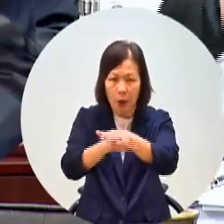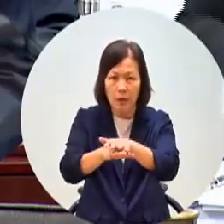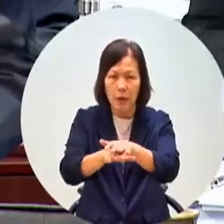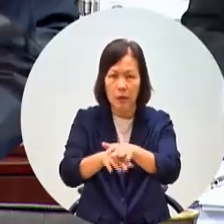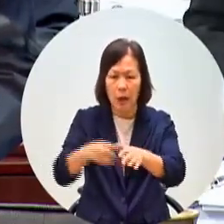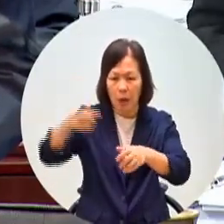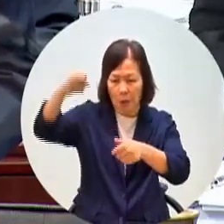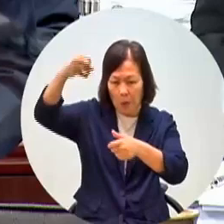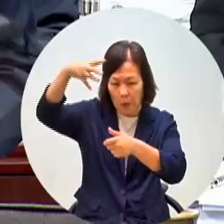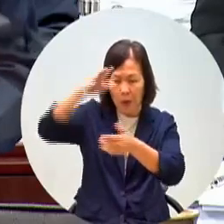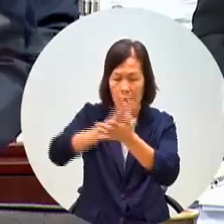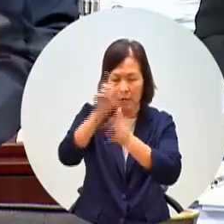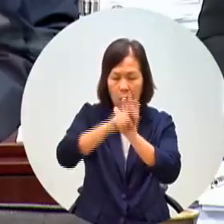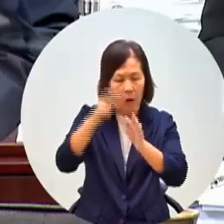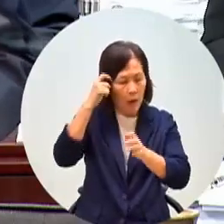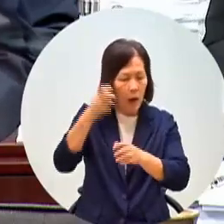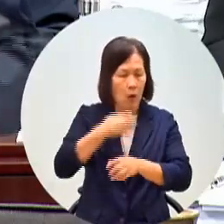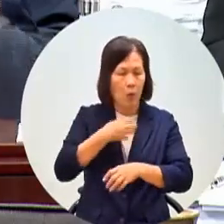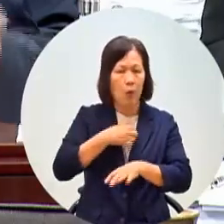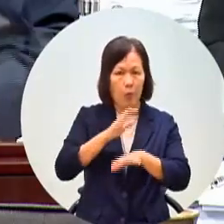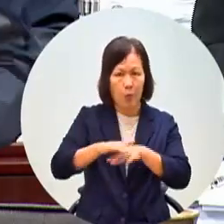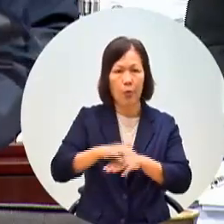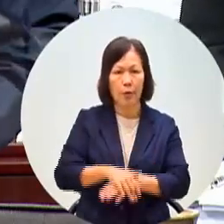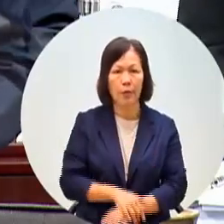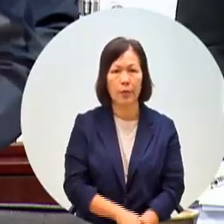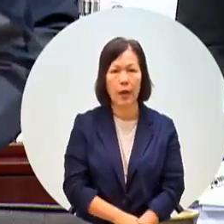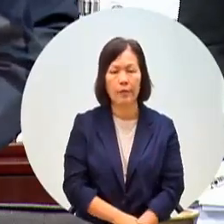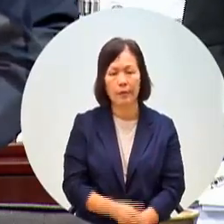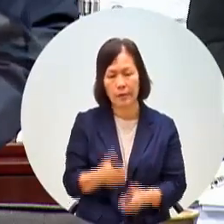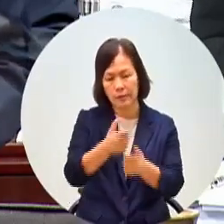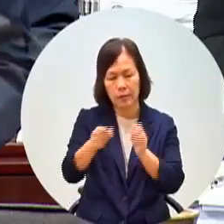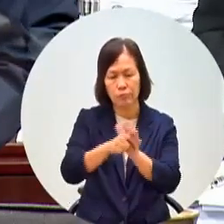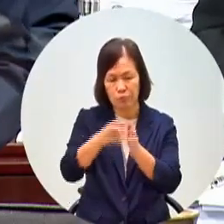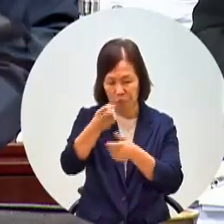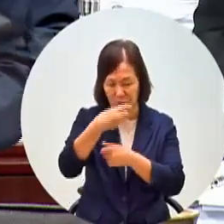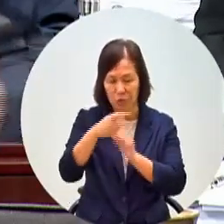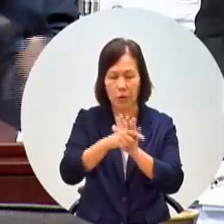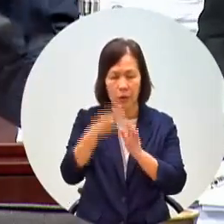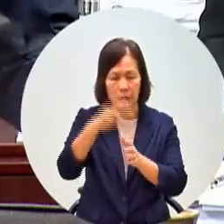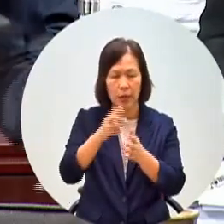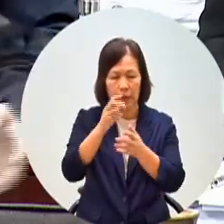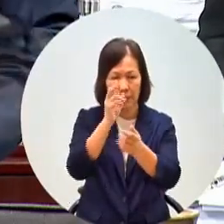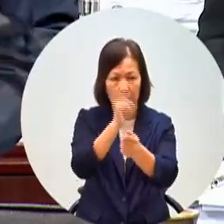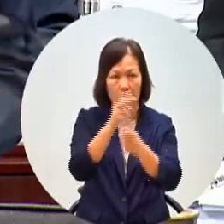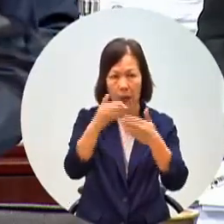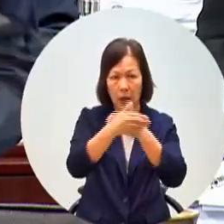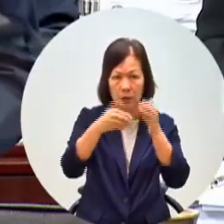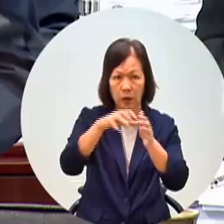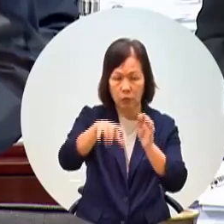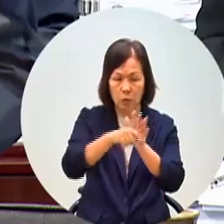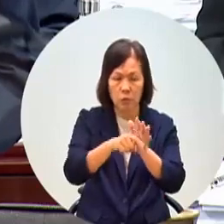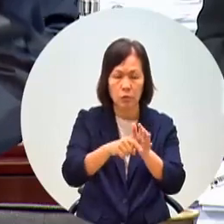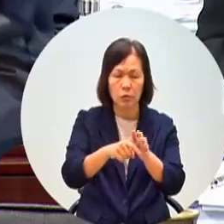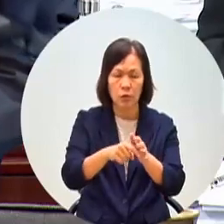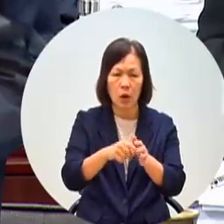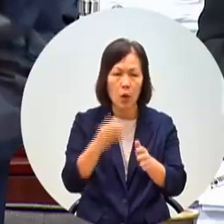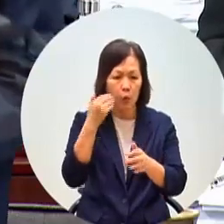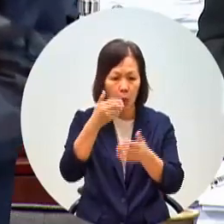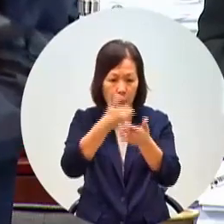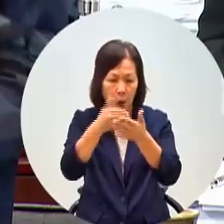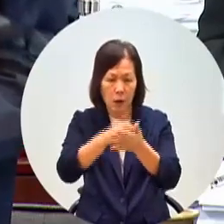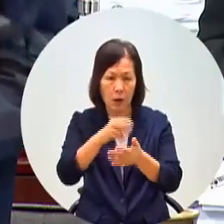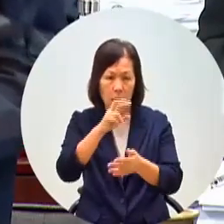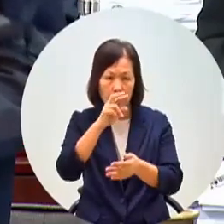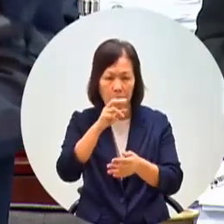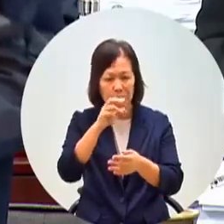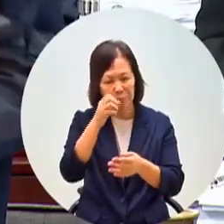下去真的是很危险。 那个也谢谢李议员的提醒，我再请交通局哈，再看一下这个这围哪个围料不好，看到